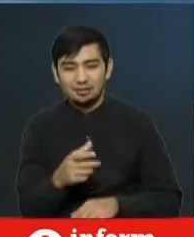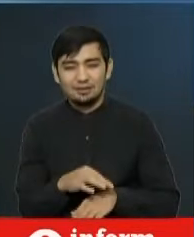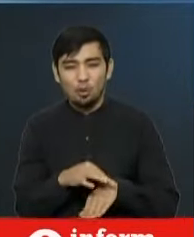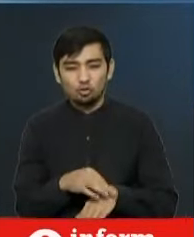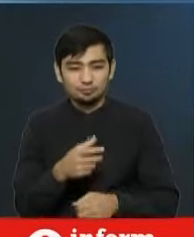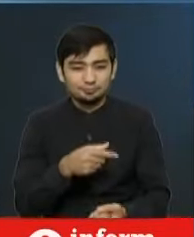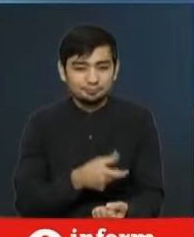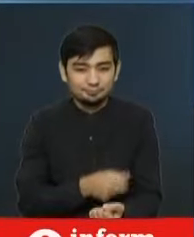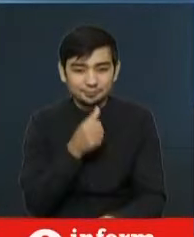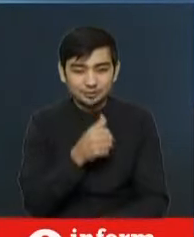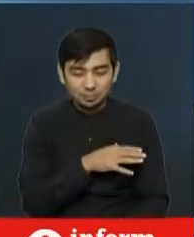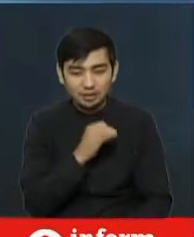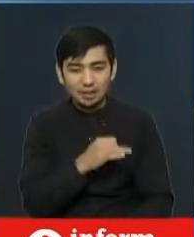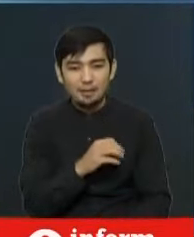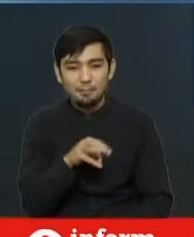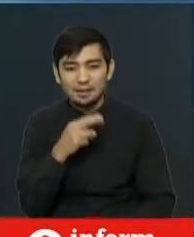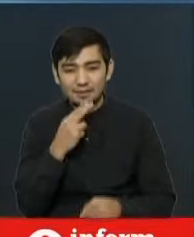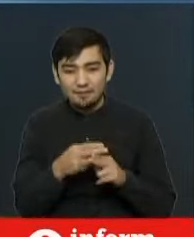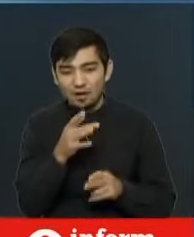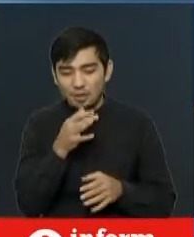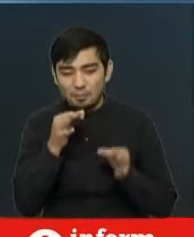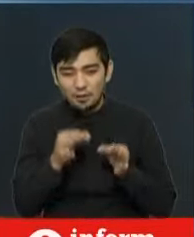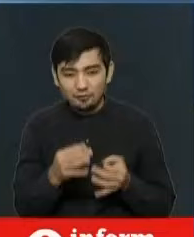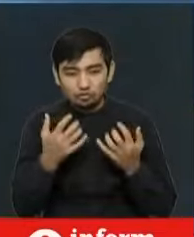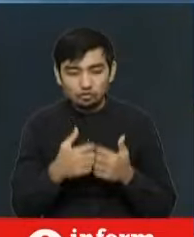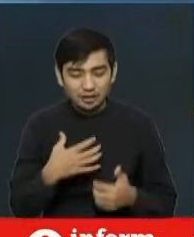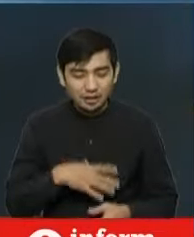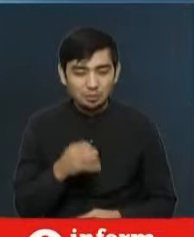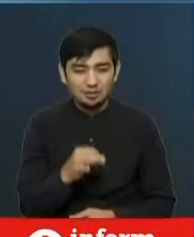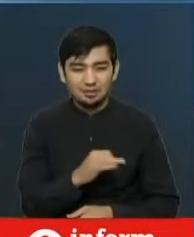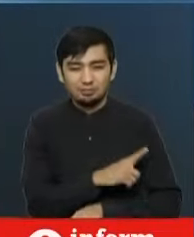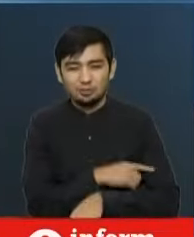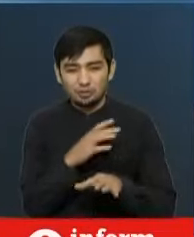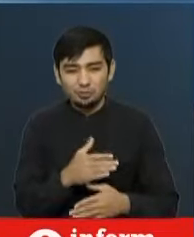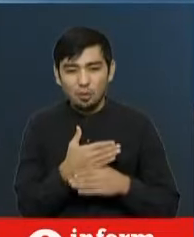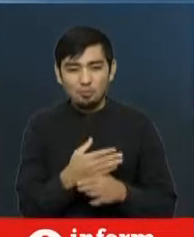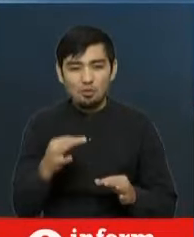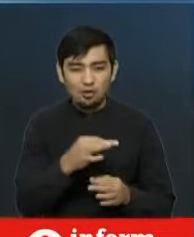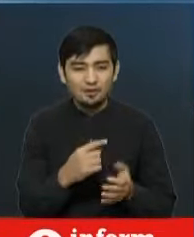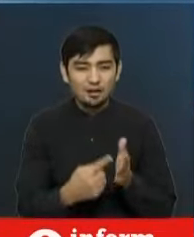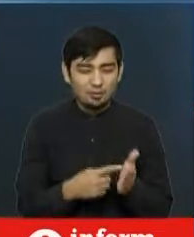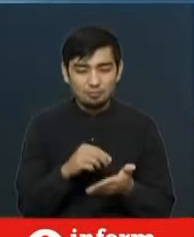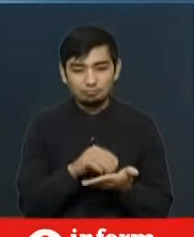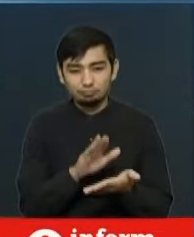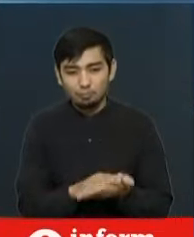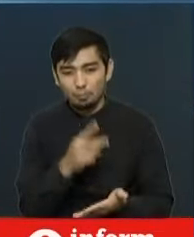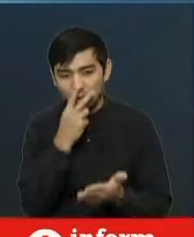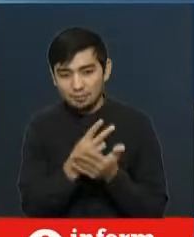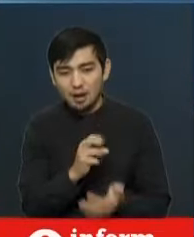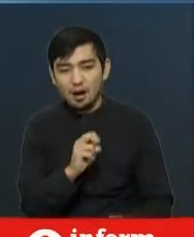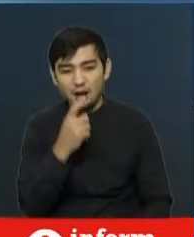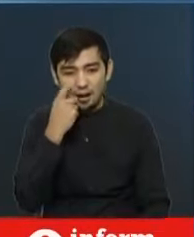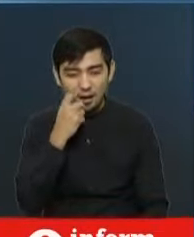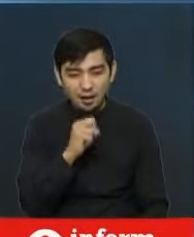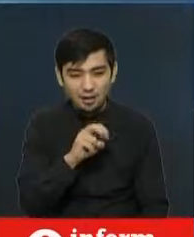жасалмаған, медбике уақытта дұрыс өлшемеген. Жансақтау бөлімшесінде медициналық көмек хаттамаға сәйкес көрсетілді, бірақ аллерголог пен